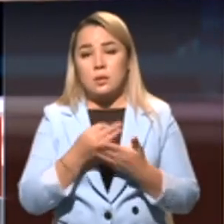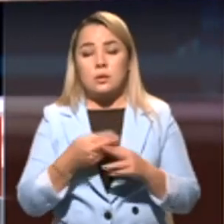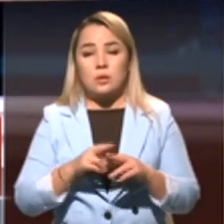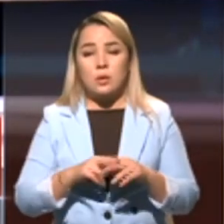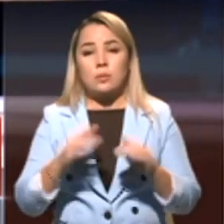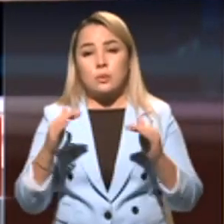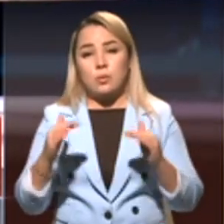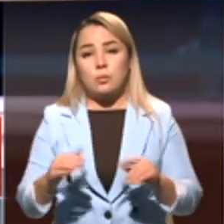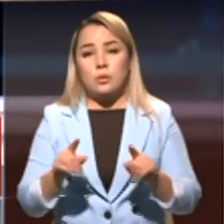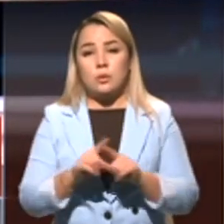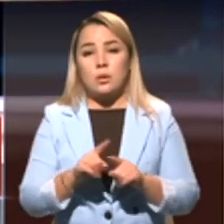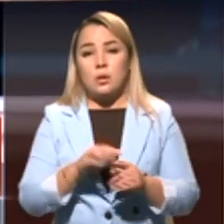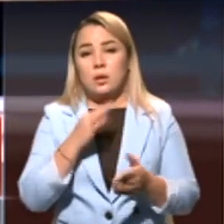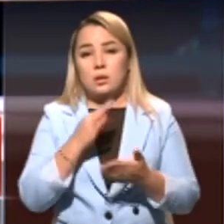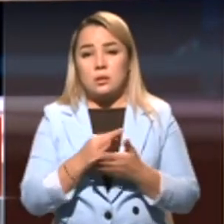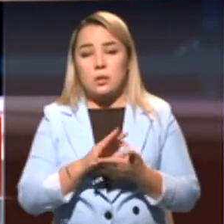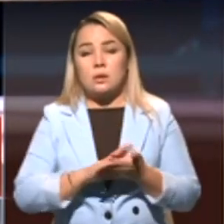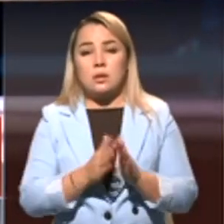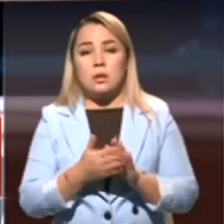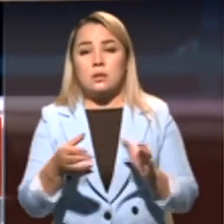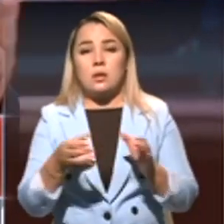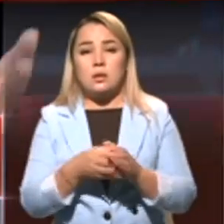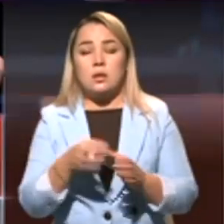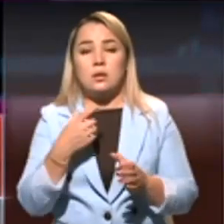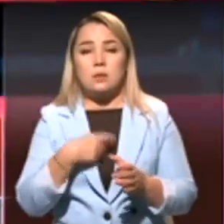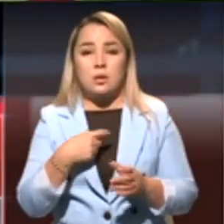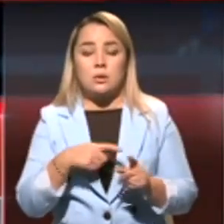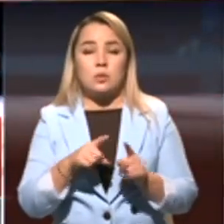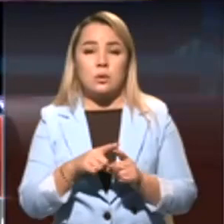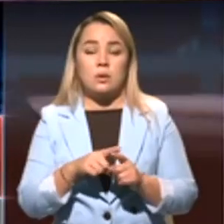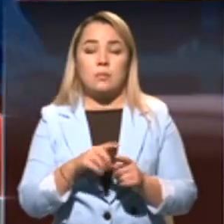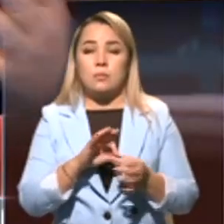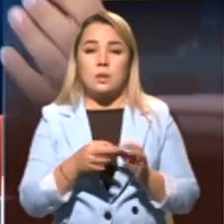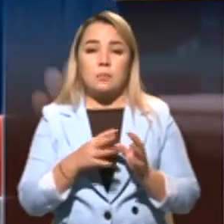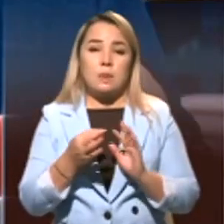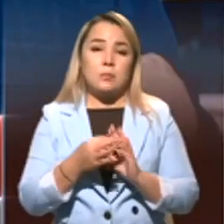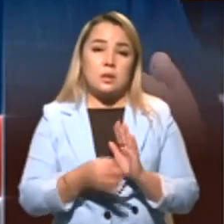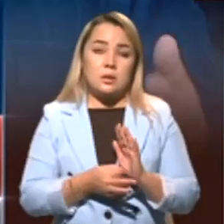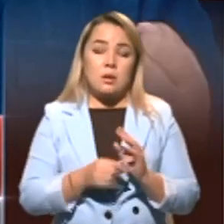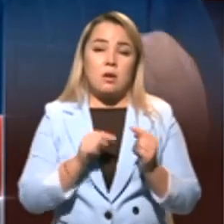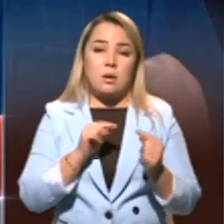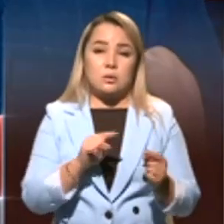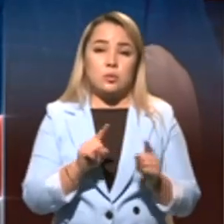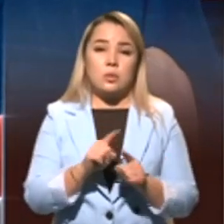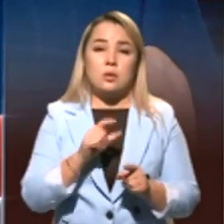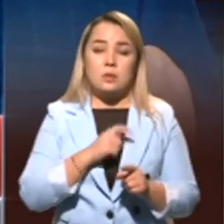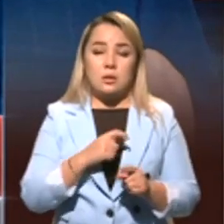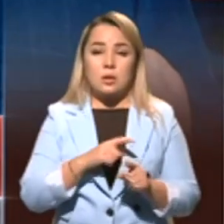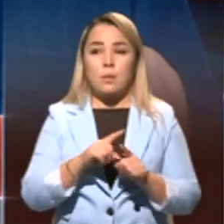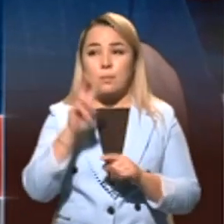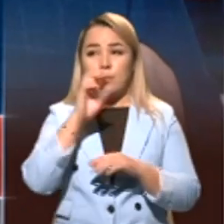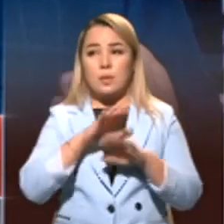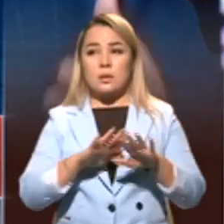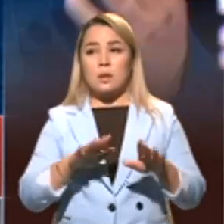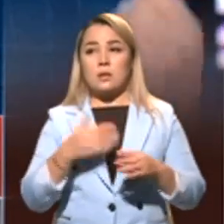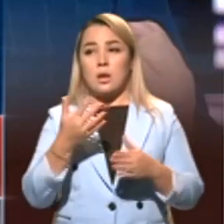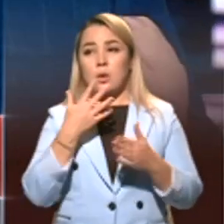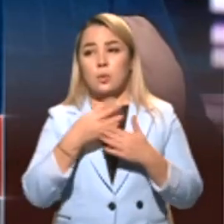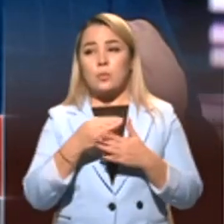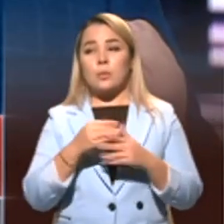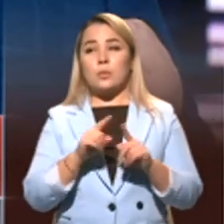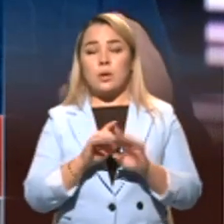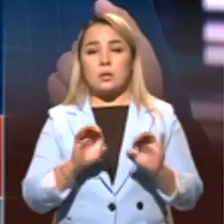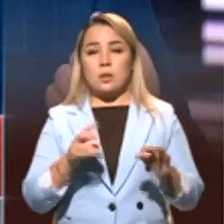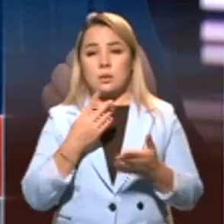қана догматикалық мына нені ғана ұстан, иә, біздің зайырлық принциптеріне қарсы, сондықтан жат деп біз енді мемлекет үшін емес, мемлекет